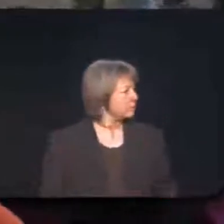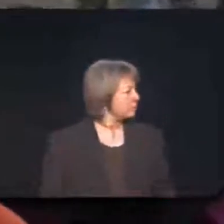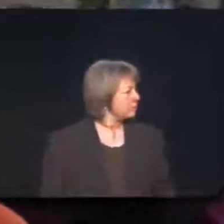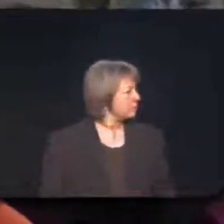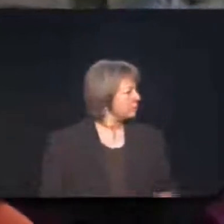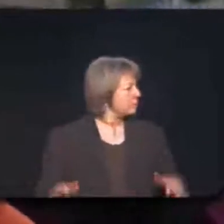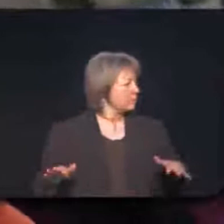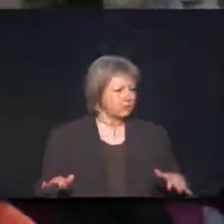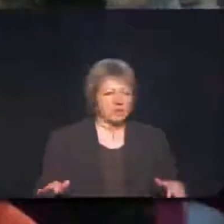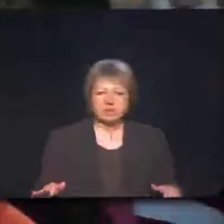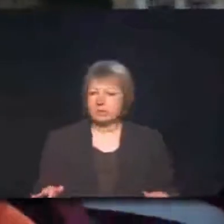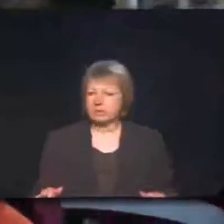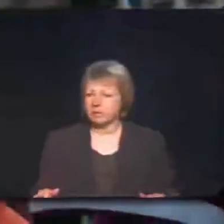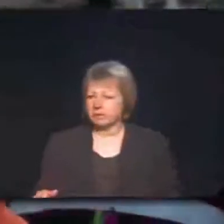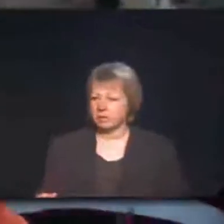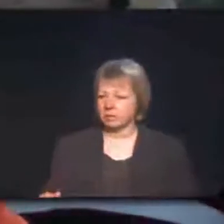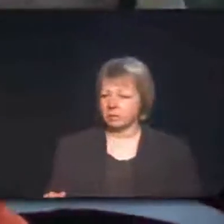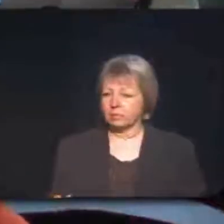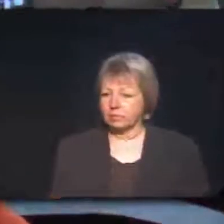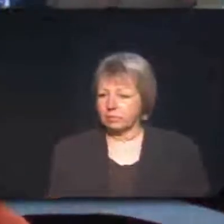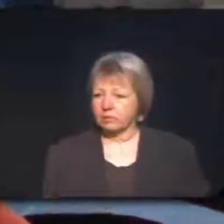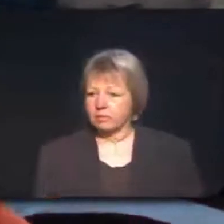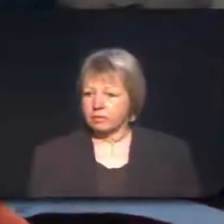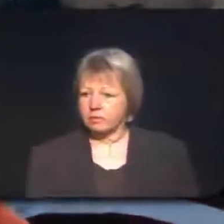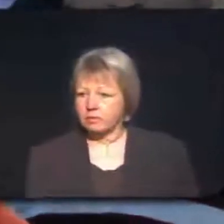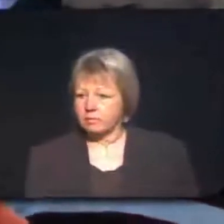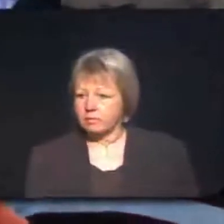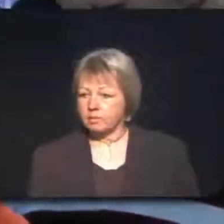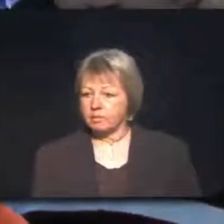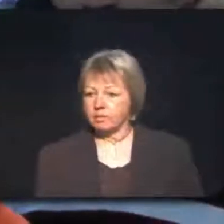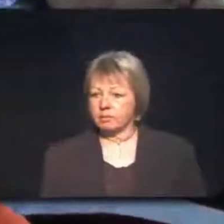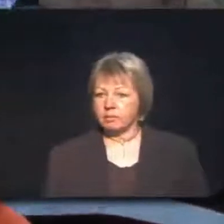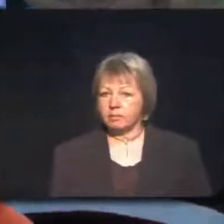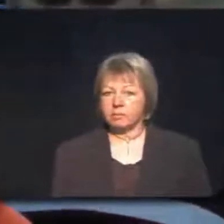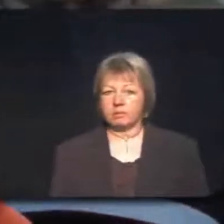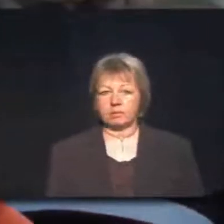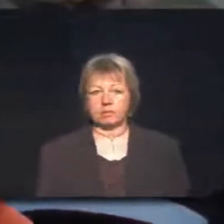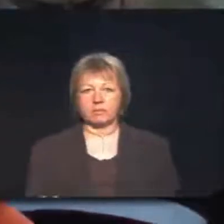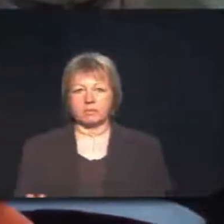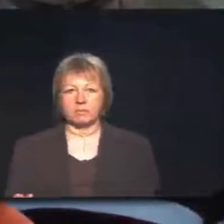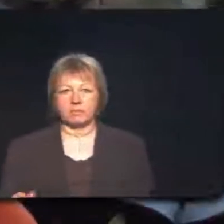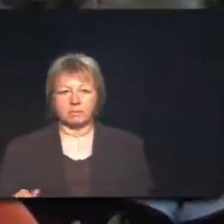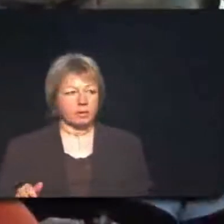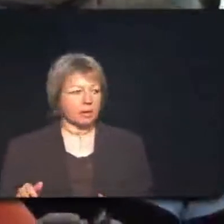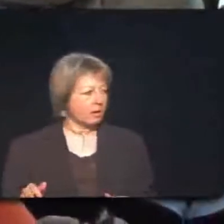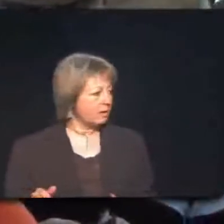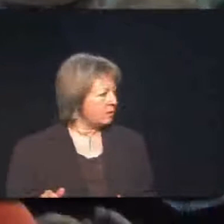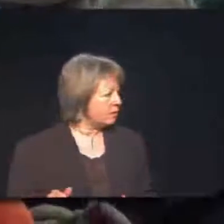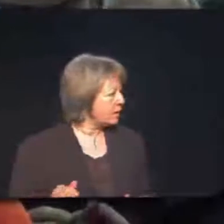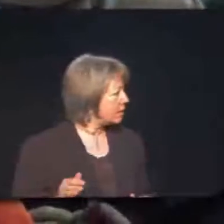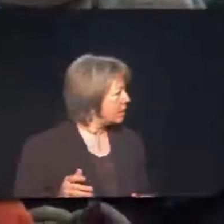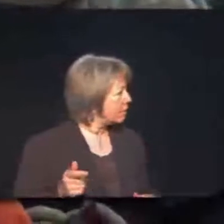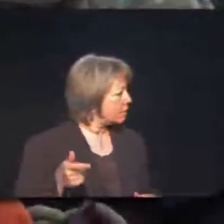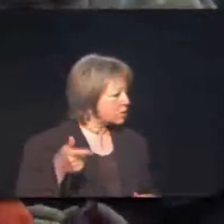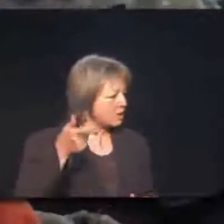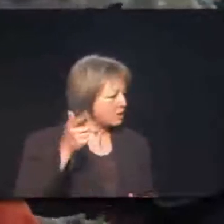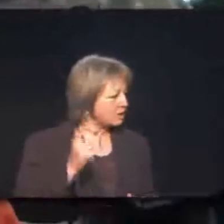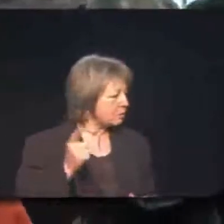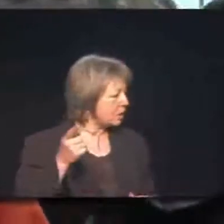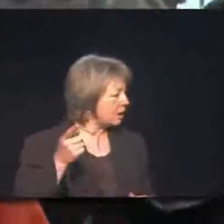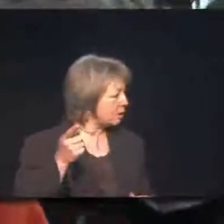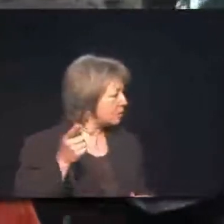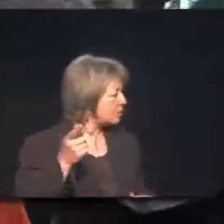unterscheidet ihr zwischen Grundsatzprogramm und Wahlprogramm ich finde das ist wirklich eine andere Klasse